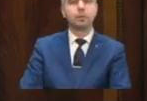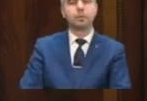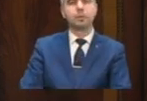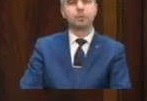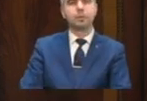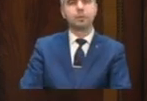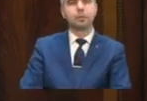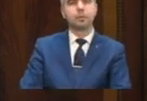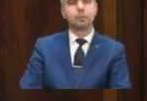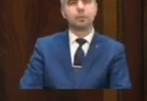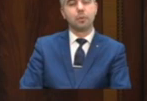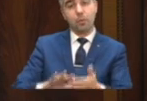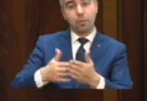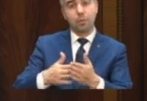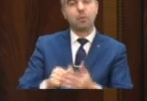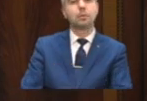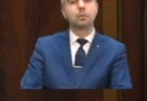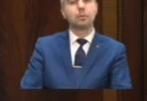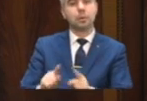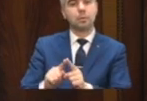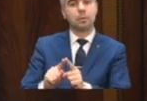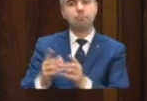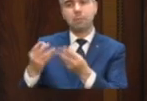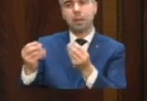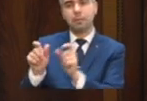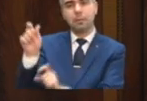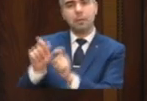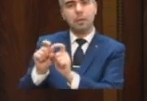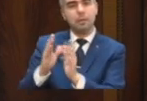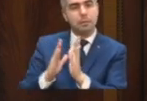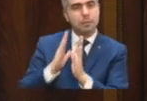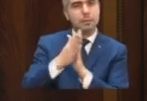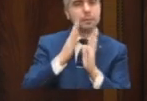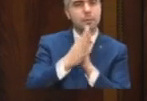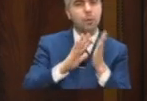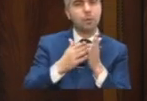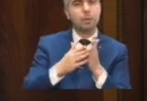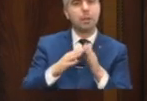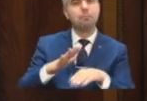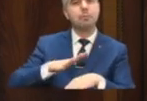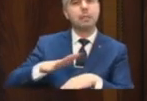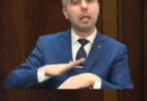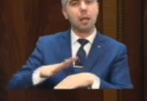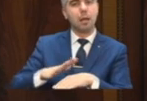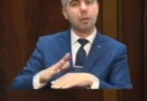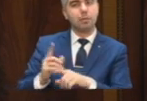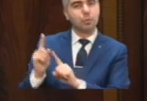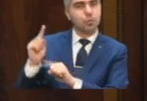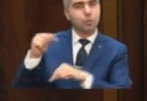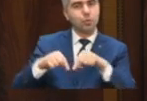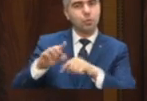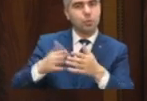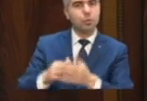وما يترتب عن ذلك من تنامي الهجرة القروية التي لا تخفى مخاطرها في ظل تداعيات الجائحة